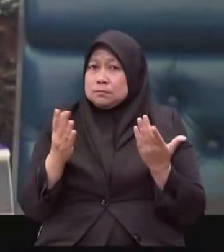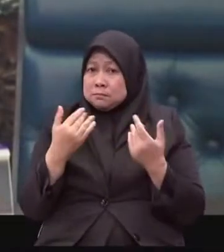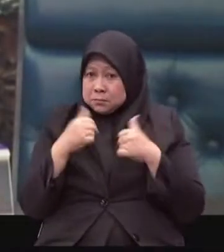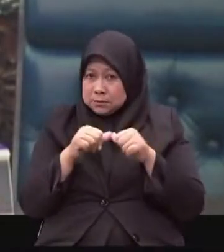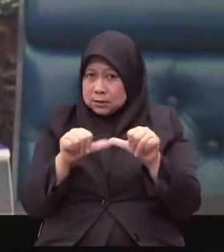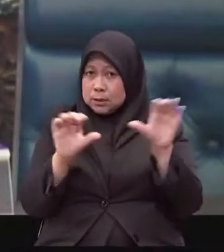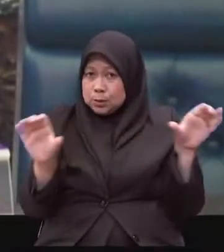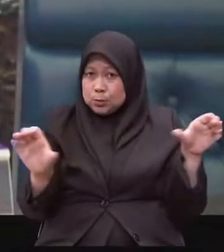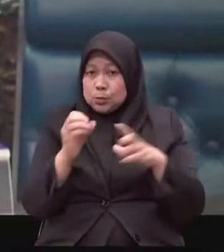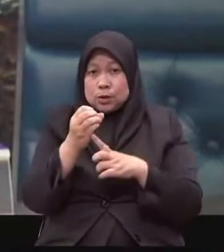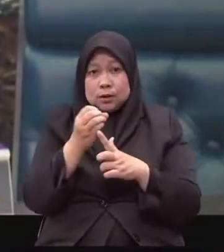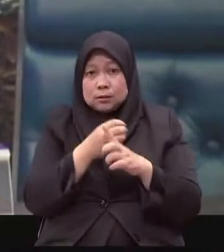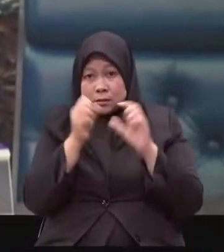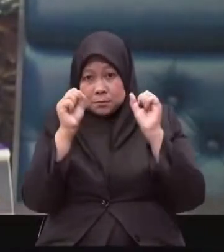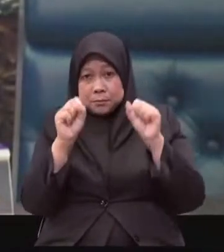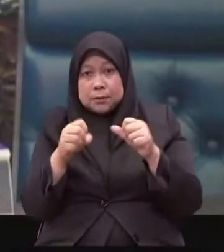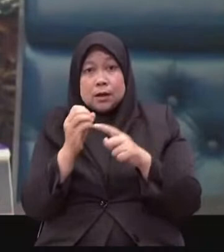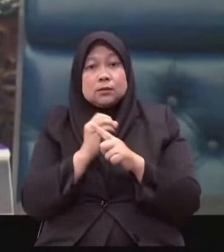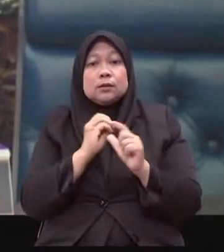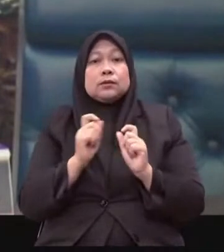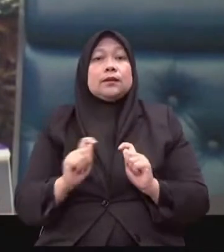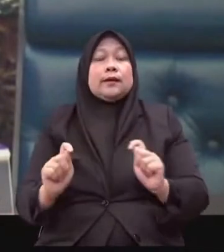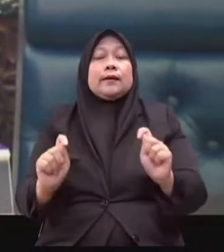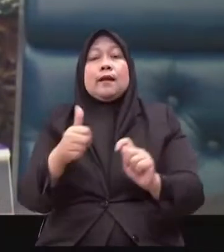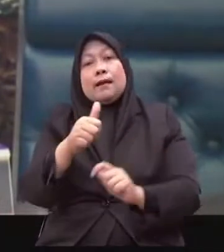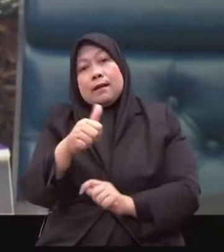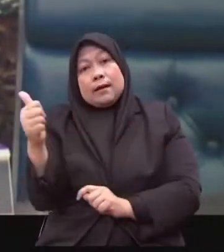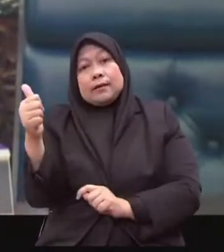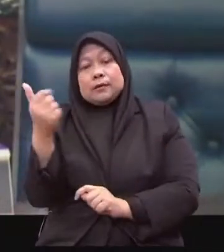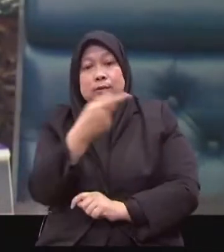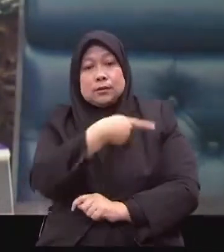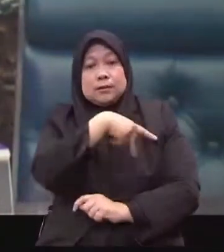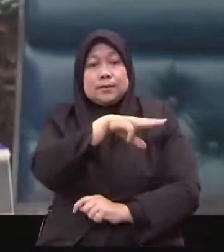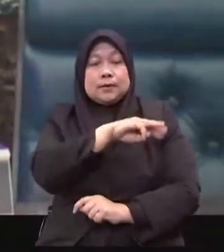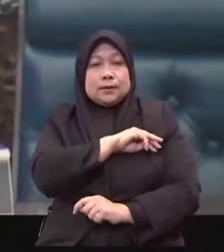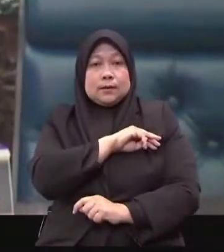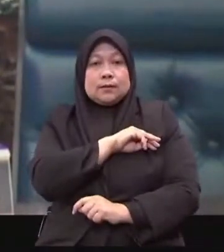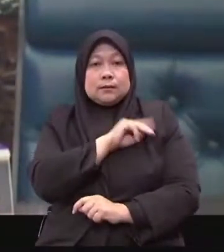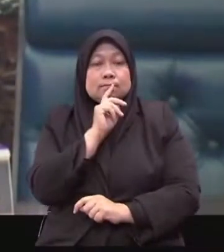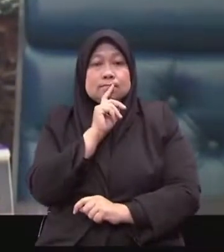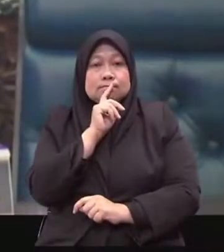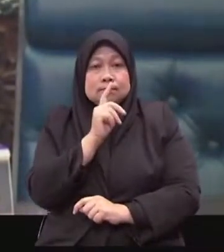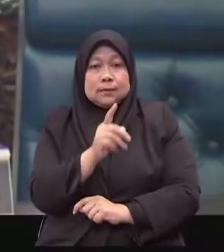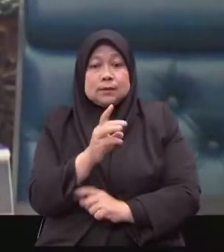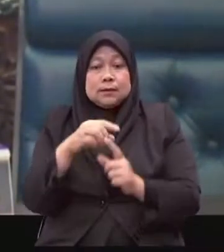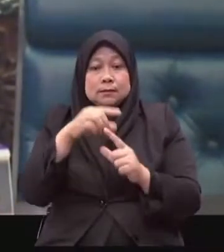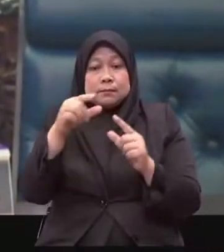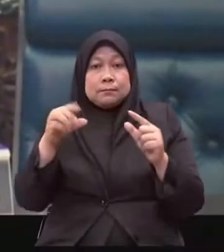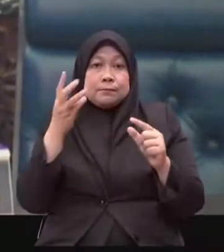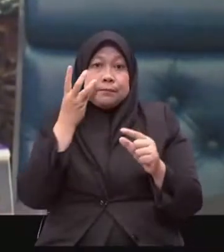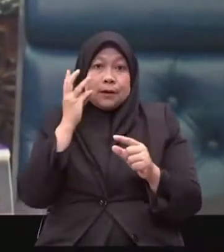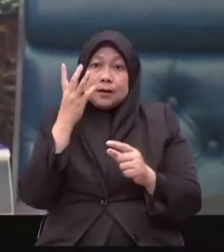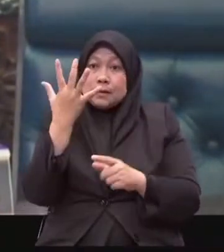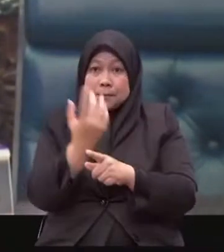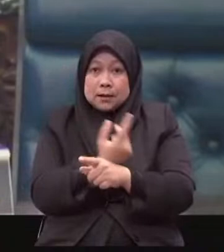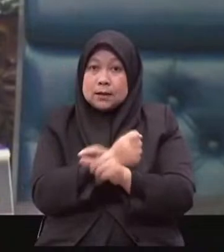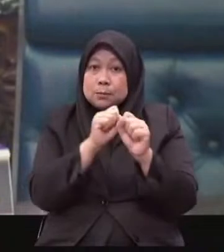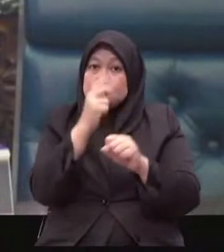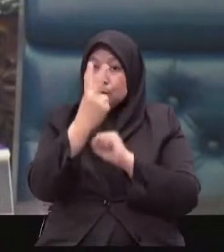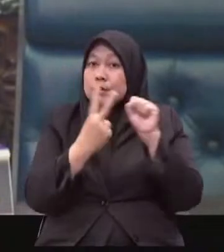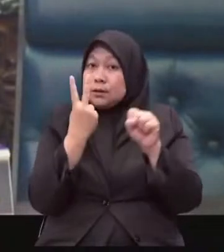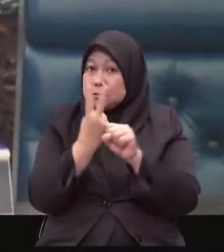dijalankan dan Apakah tindakan lanjut yang dibuat oleh Kementerian untuk memastikan beras lima kali dalam